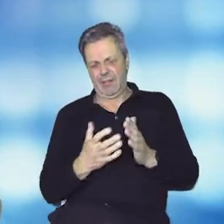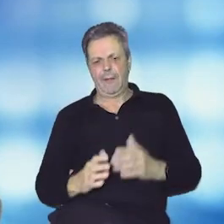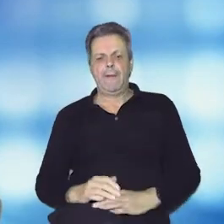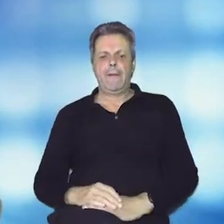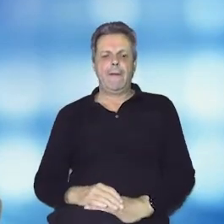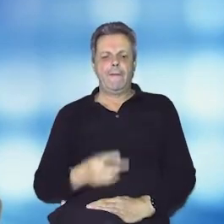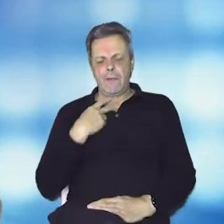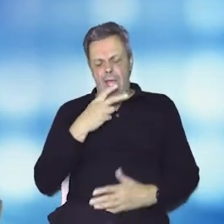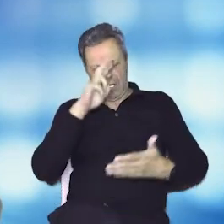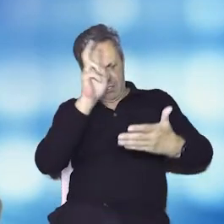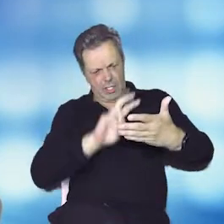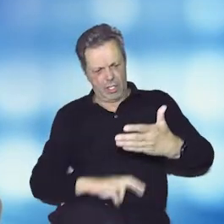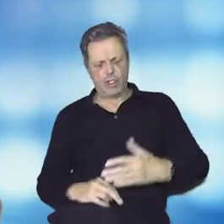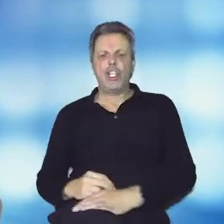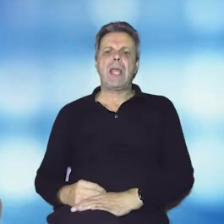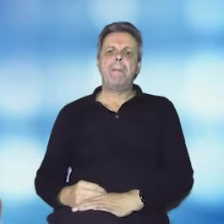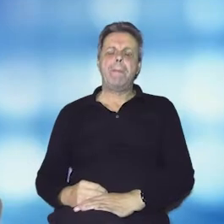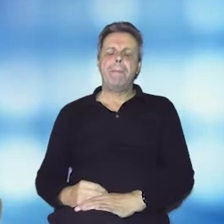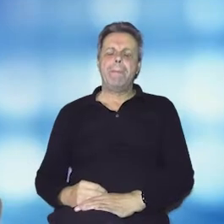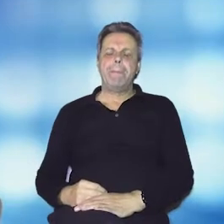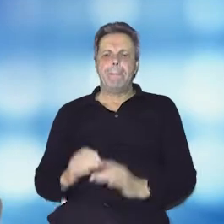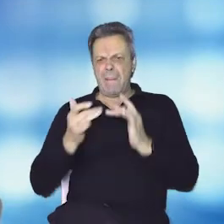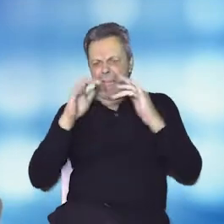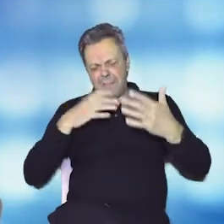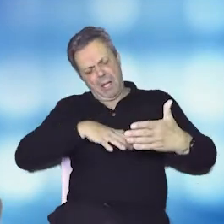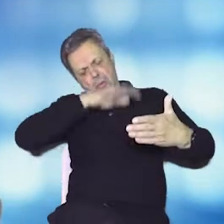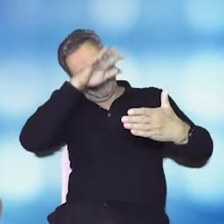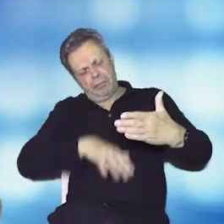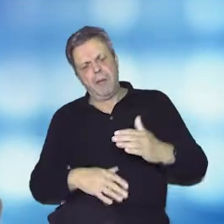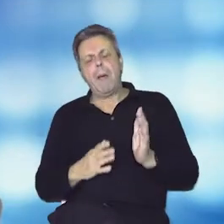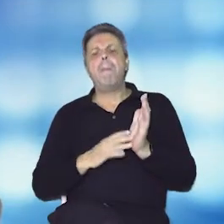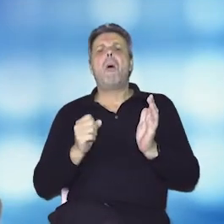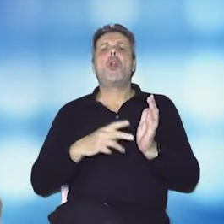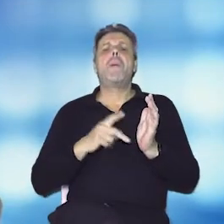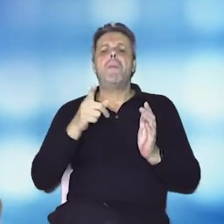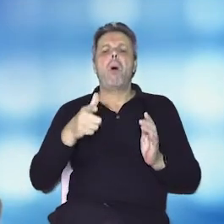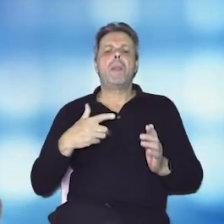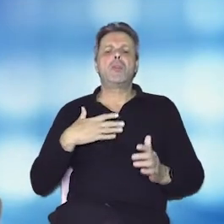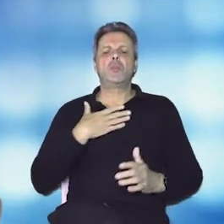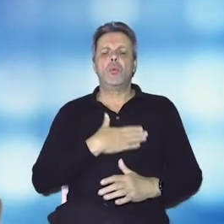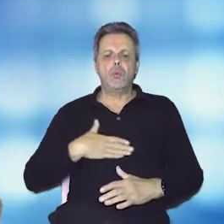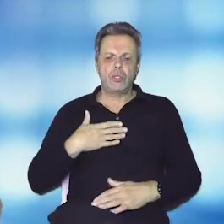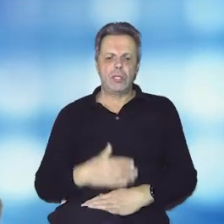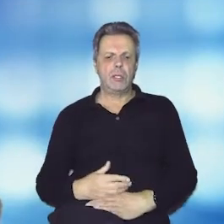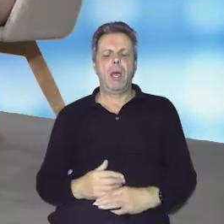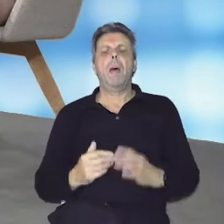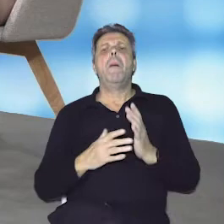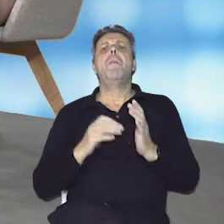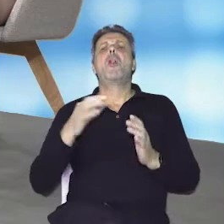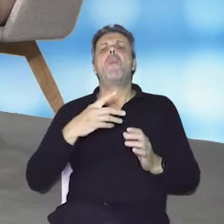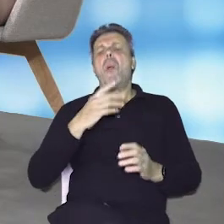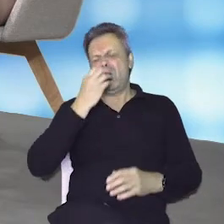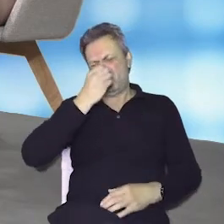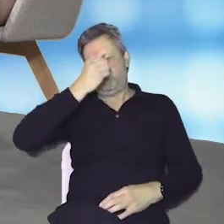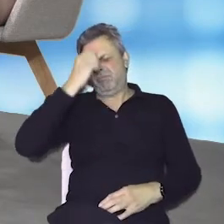I čitam internetsku stranicu: Mormoni su užas, Mormoni su zlo